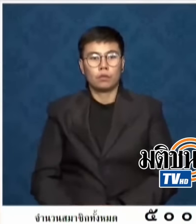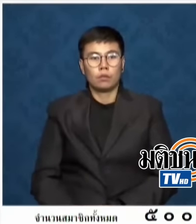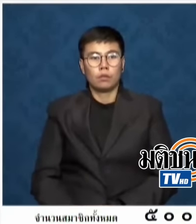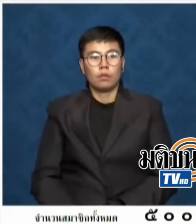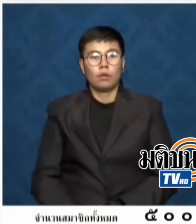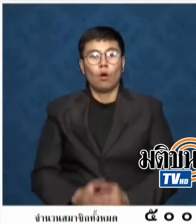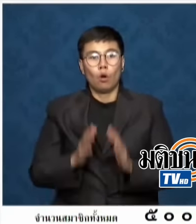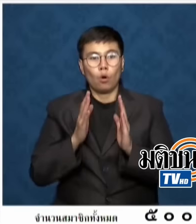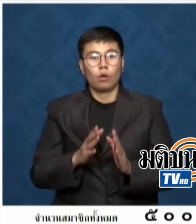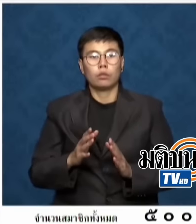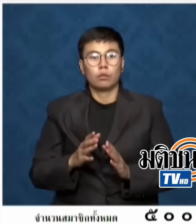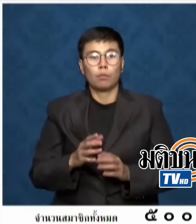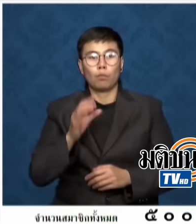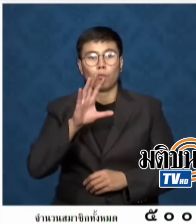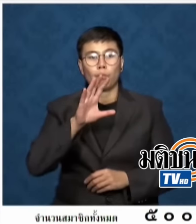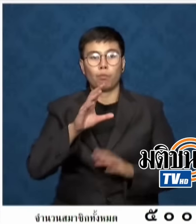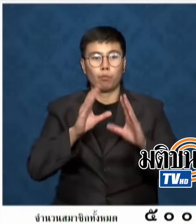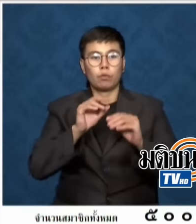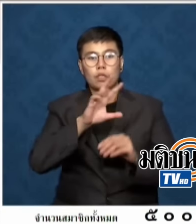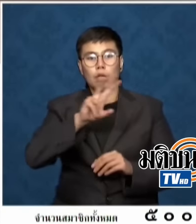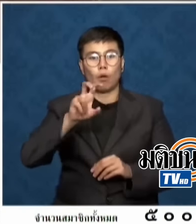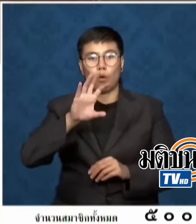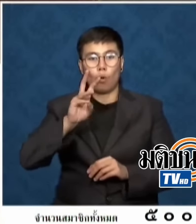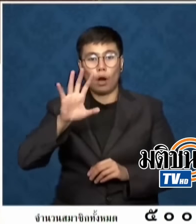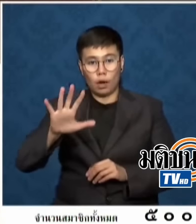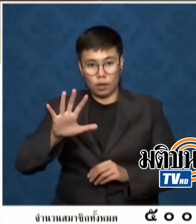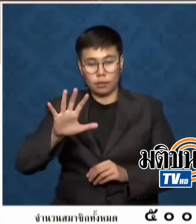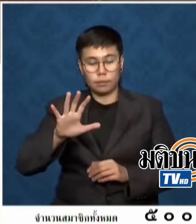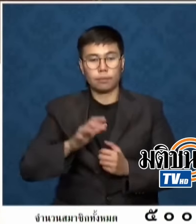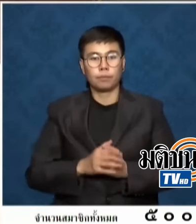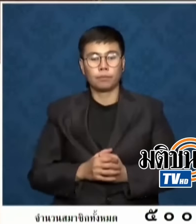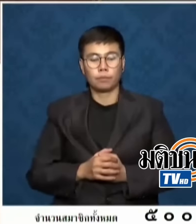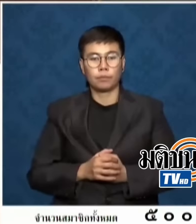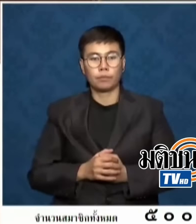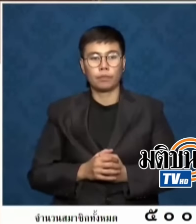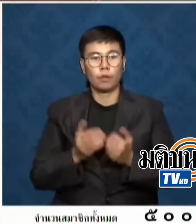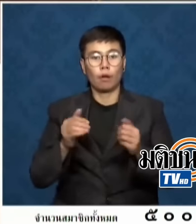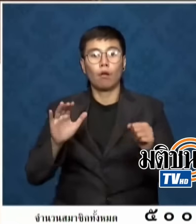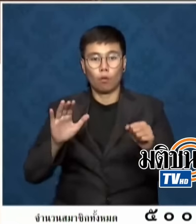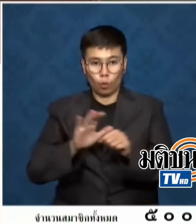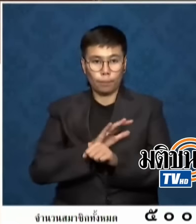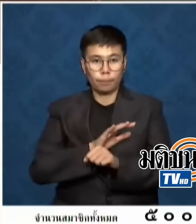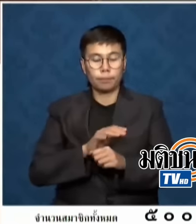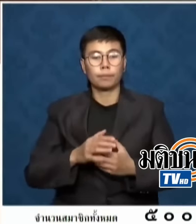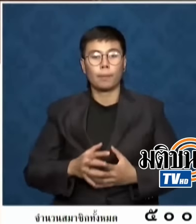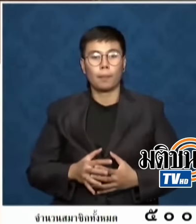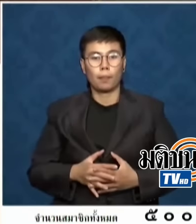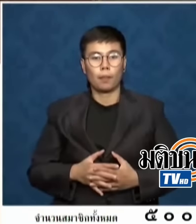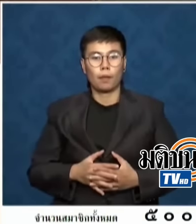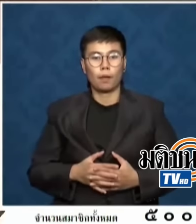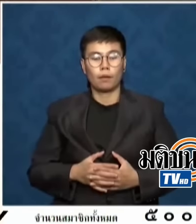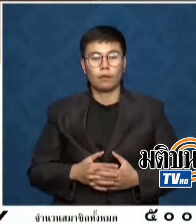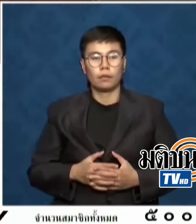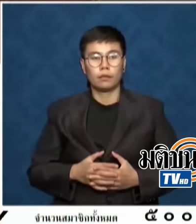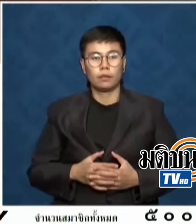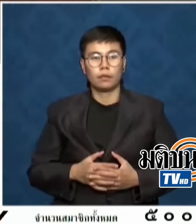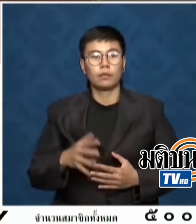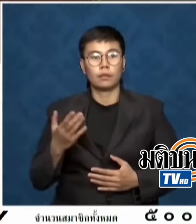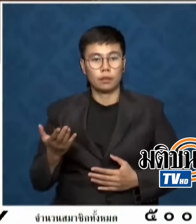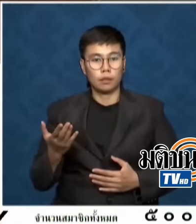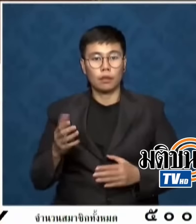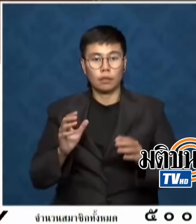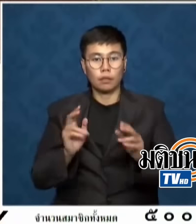ครับจำนวนผู้เข้าร่วมประชุม365ท่านนะครับก็ครบองค์ประชุมนะครับเนื่องจากว่